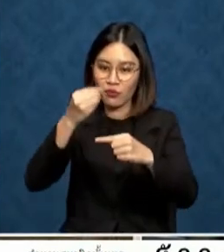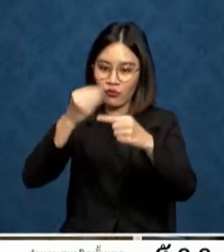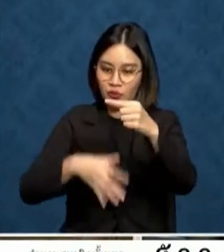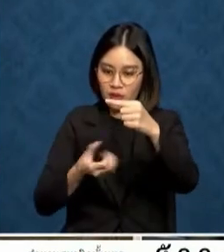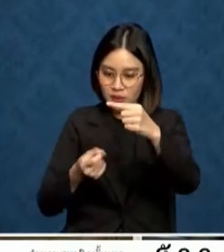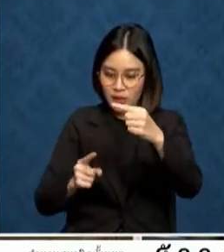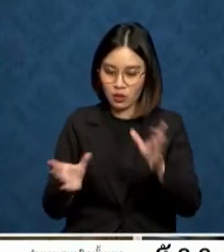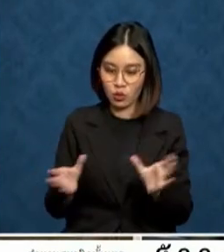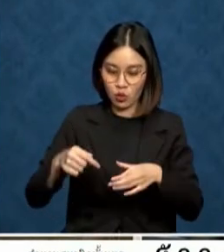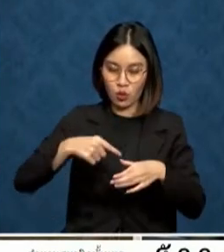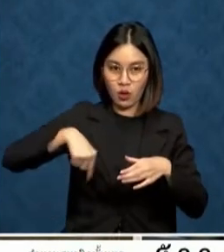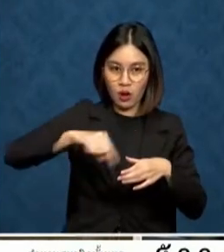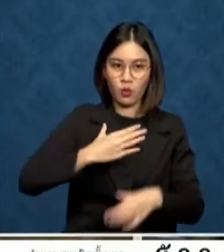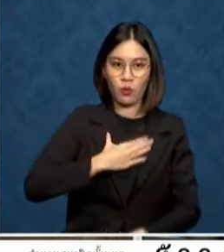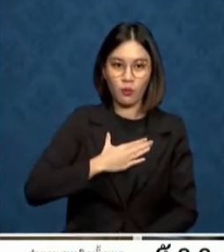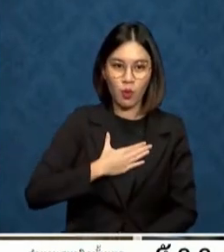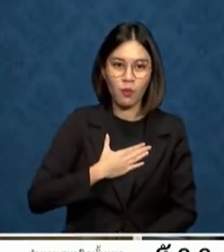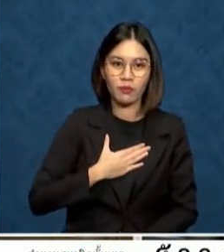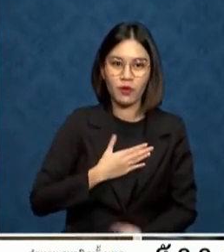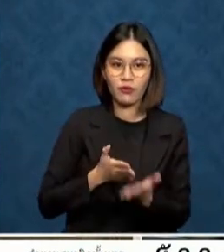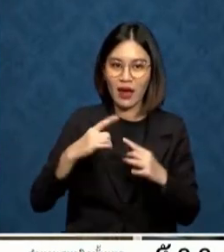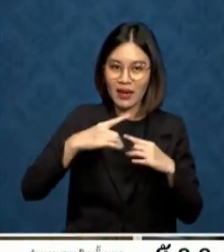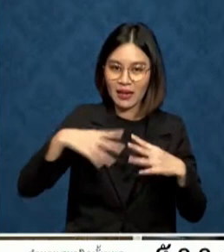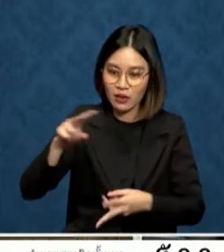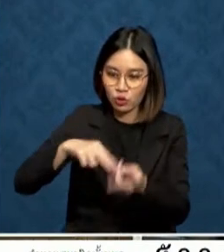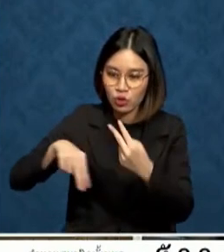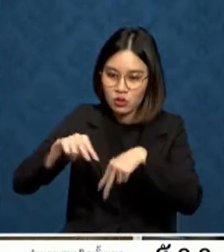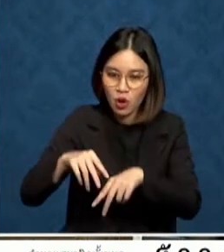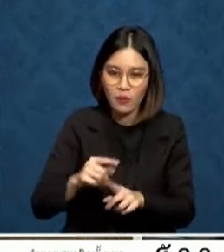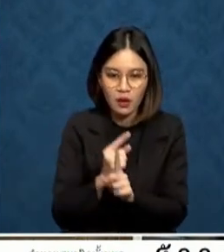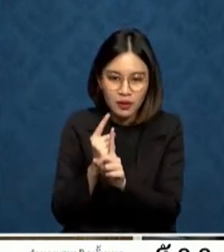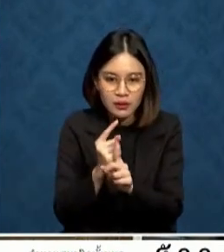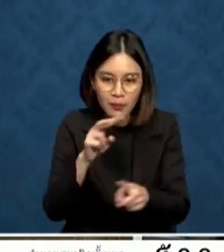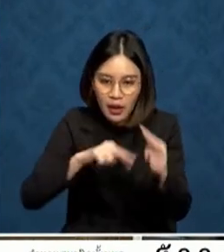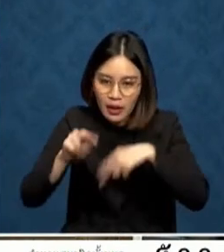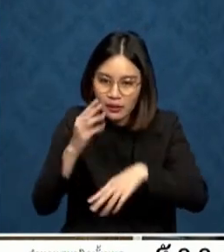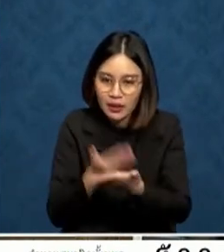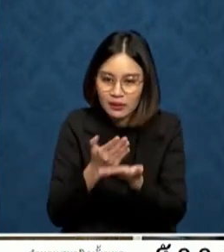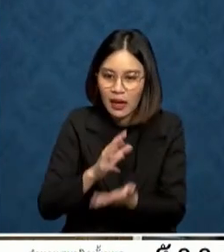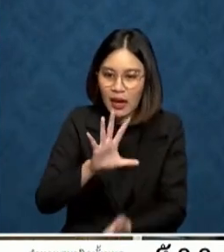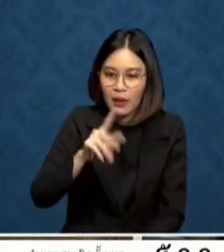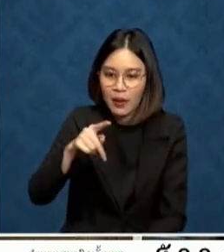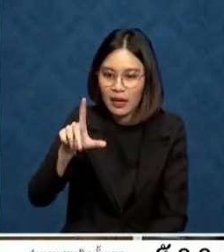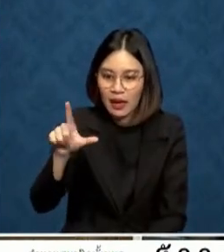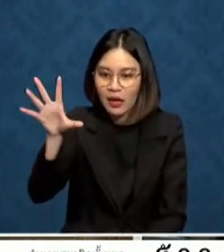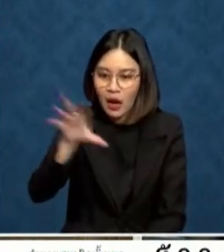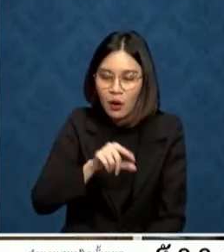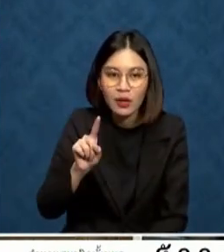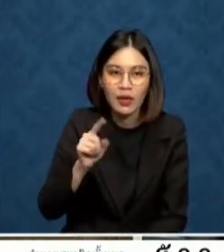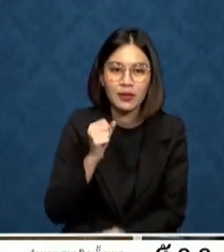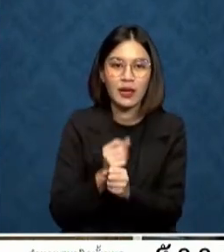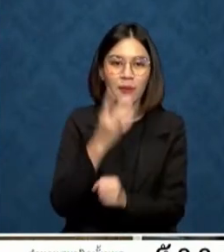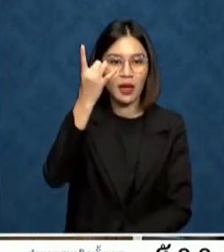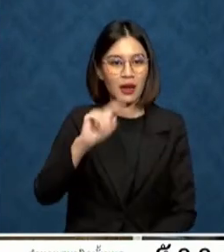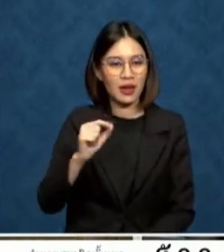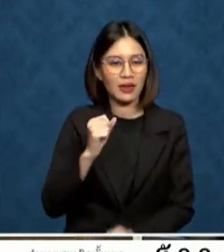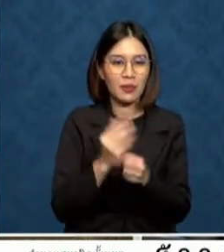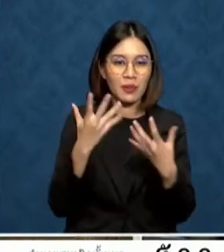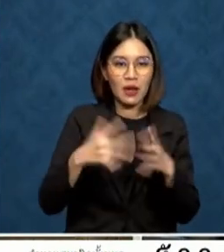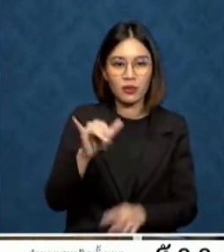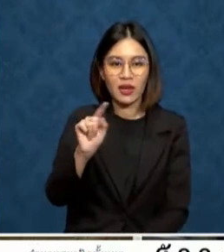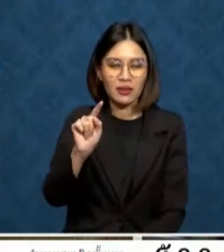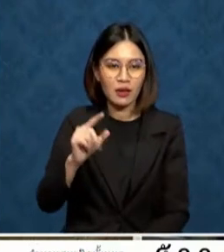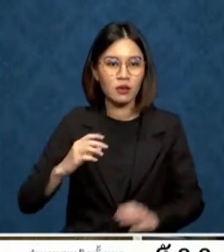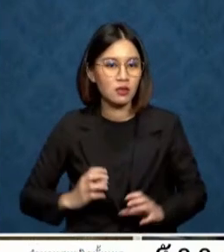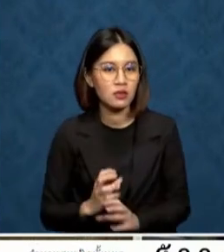ฐานะฝ่ายค้านฝ่ายตรวจสอบตามหาครับว่าท่านเอาเงินจากไหน5,000ล้านเอาเงินจากไหนเอามาทำอะไรทำไปหรือยัง